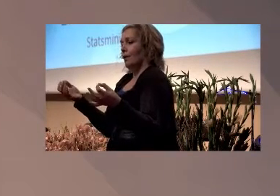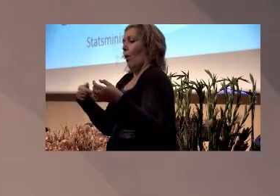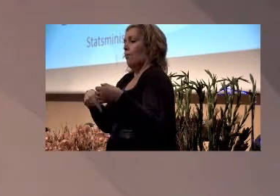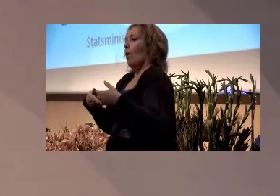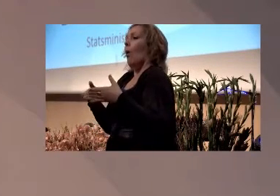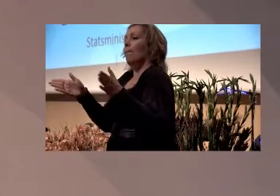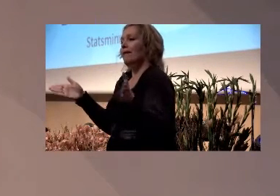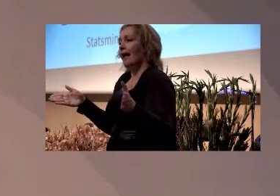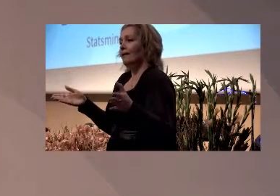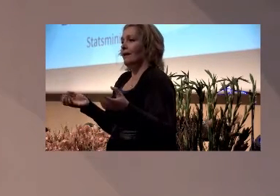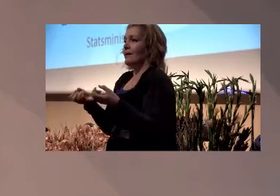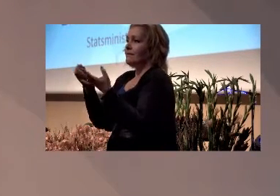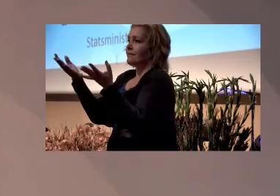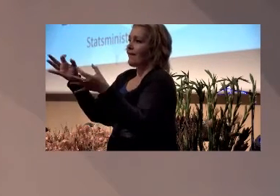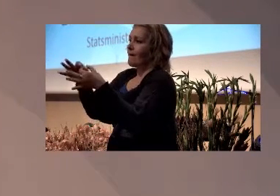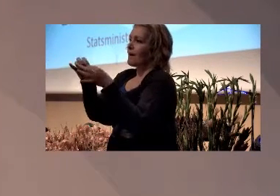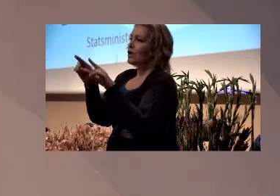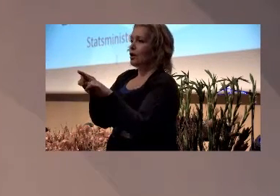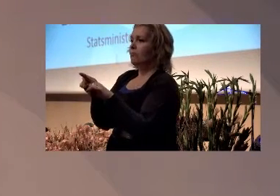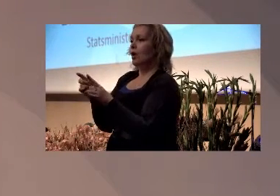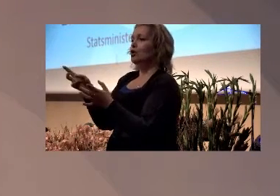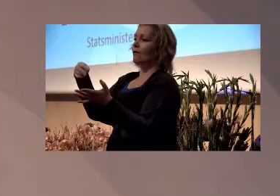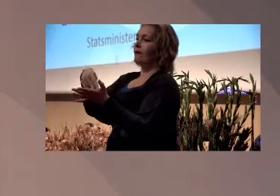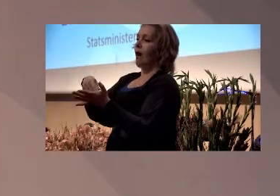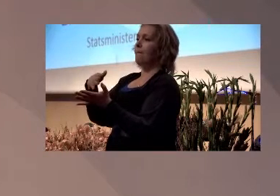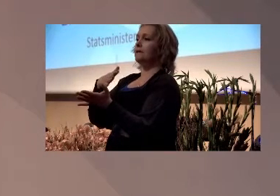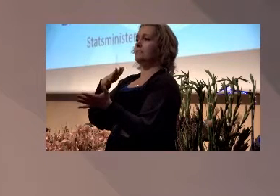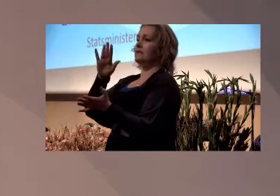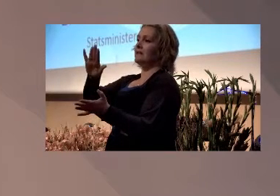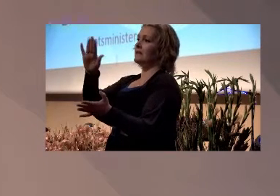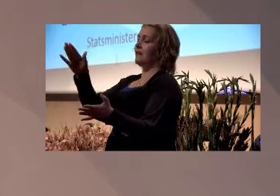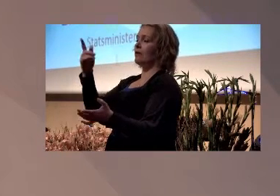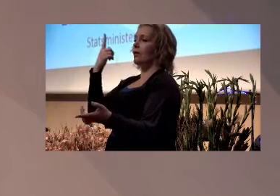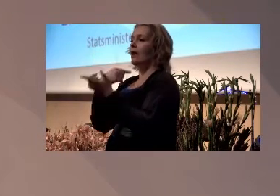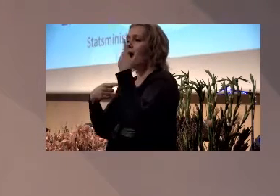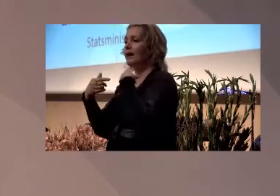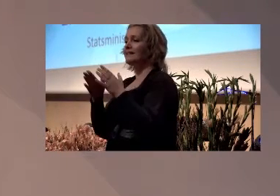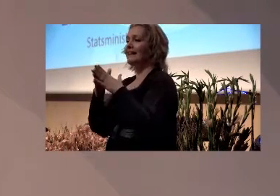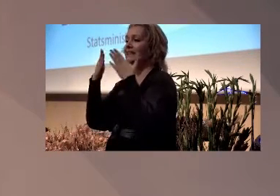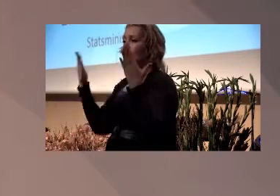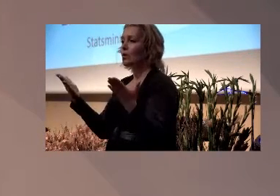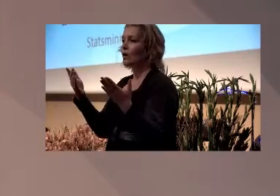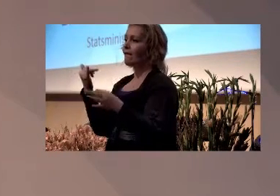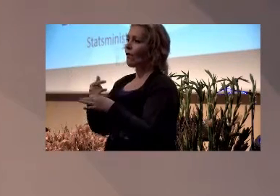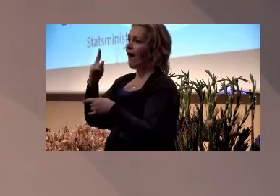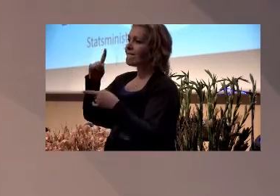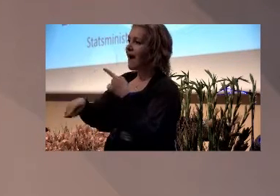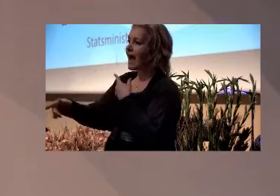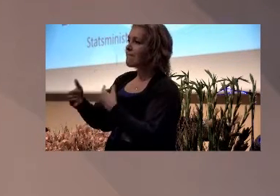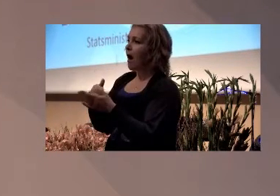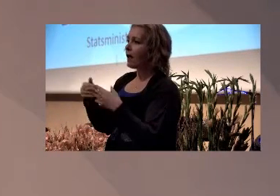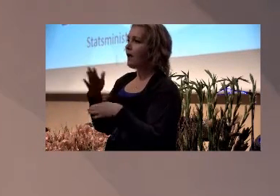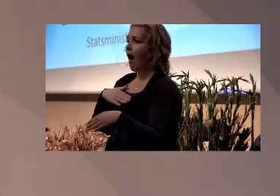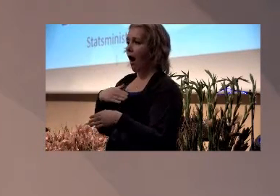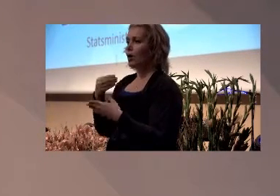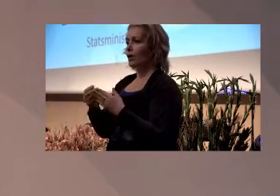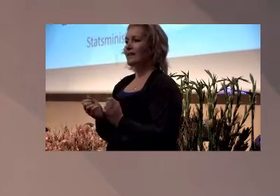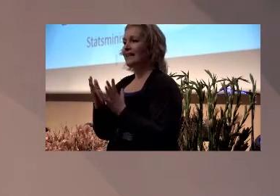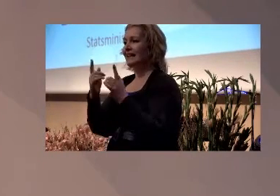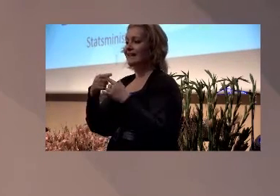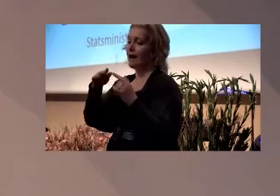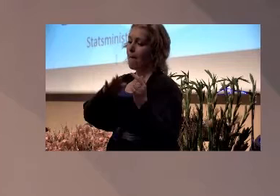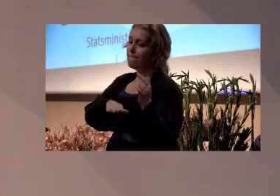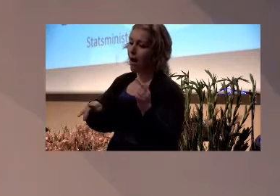åpenheten til mange av de familiene som har stått frem med sine tragiske historier om hvordan feil behandling har kostet de et barn, en